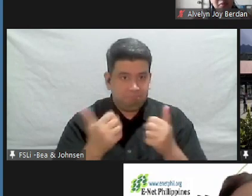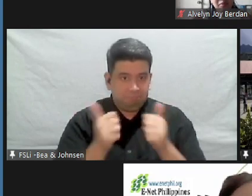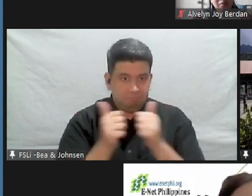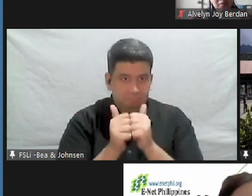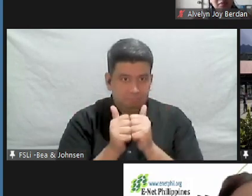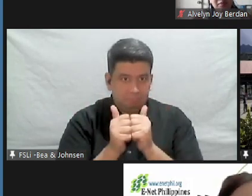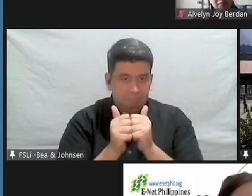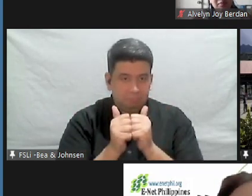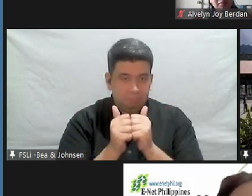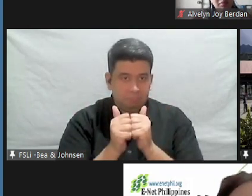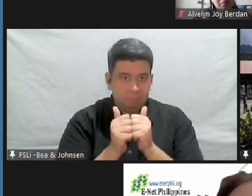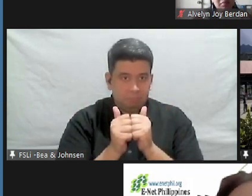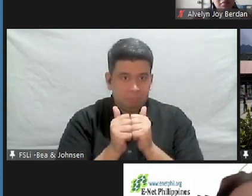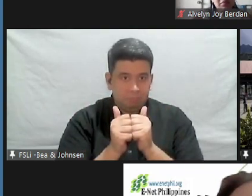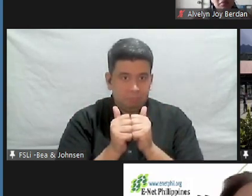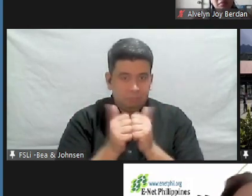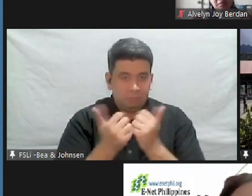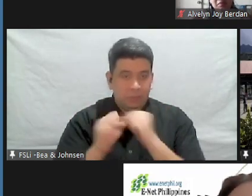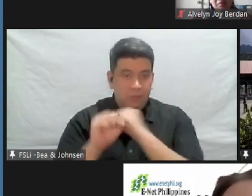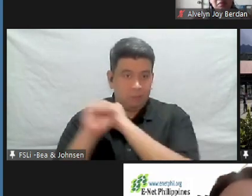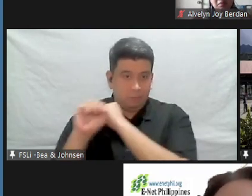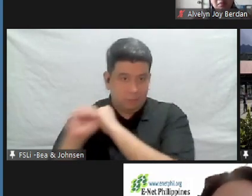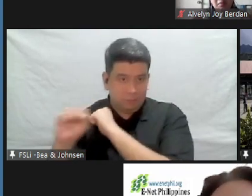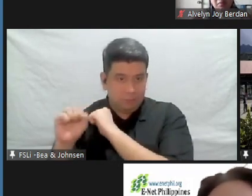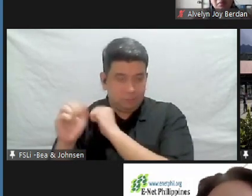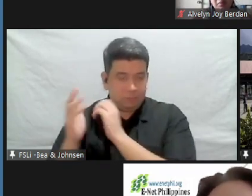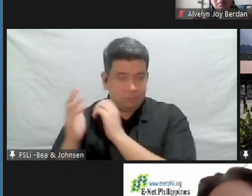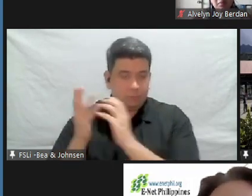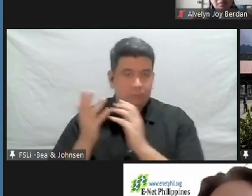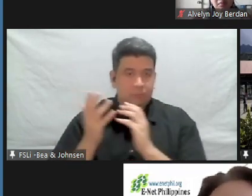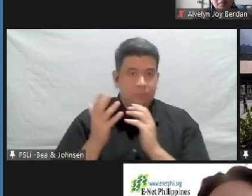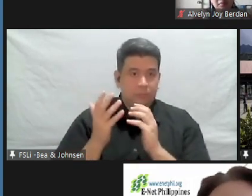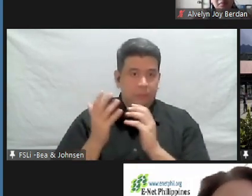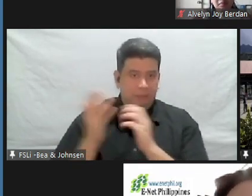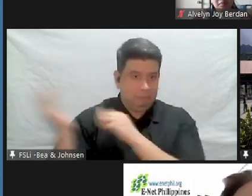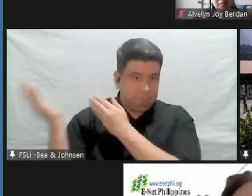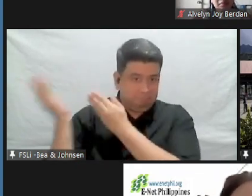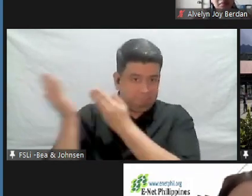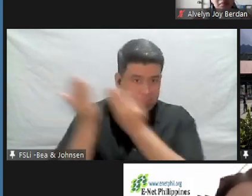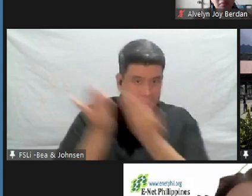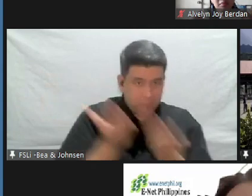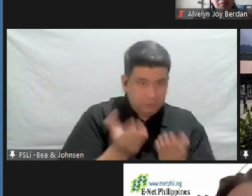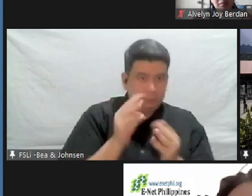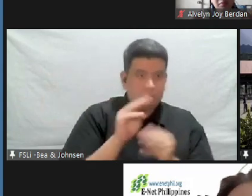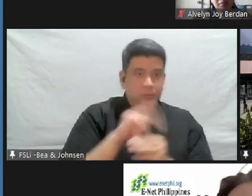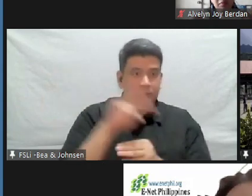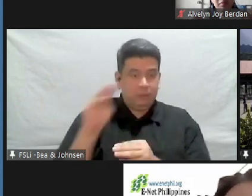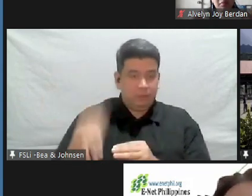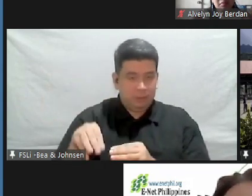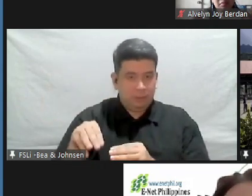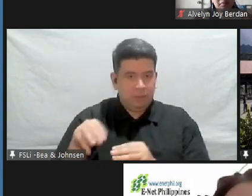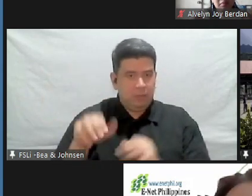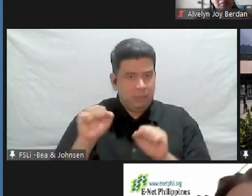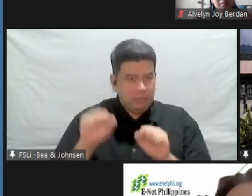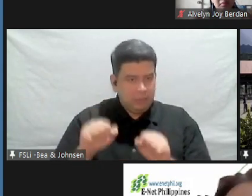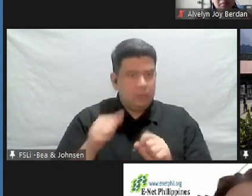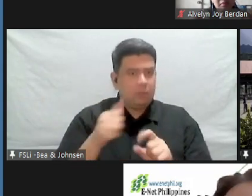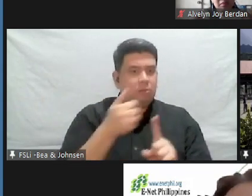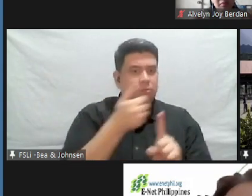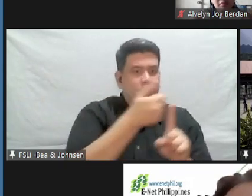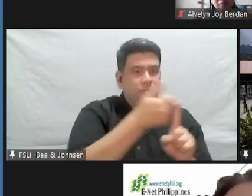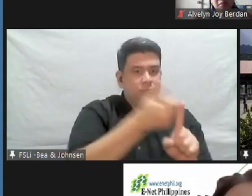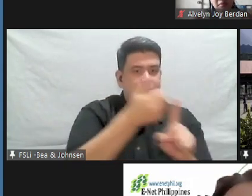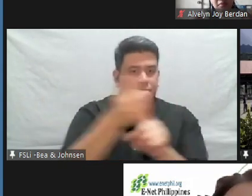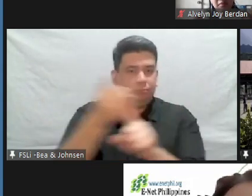kapanalig natin o mga advocates natin na dalhin pa dito sa Maynila. Baka pwedeng sa kani-kanilang mga lugar, meron tayong